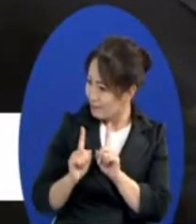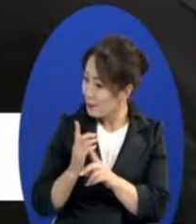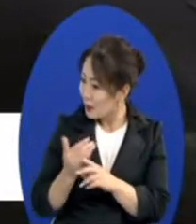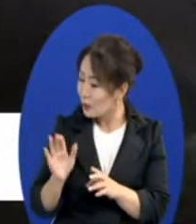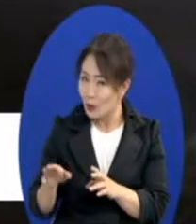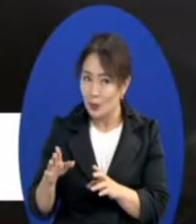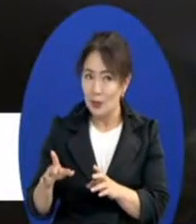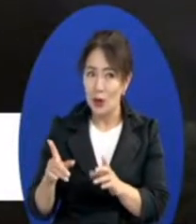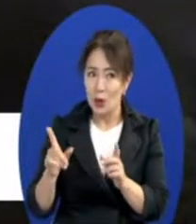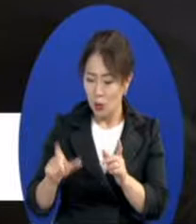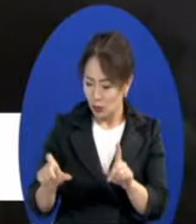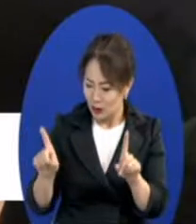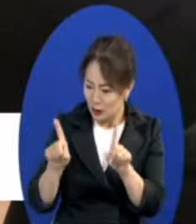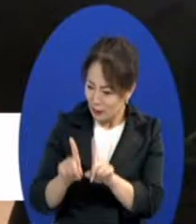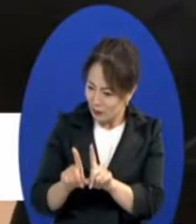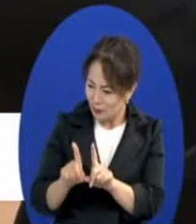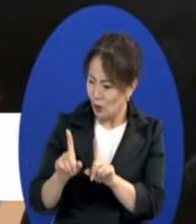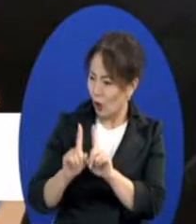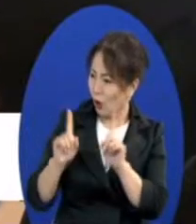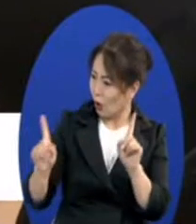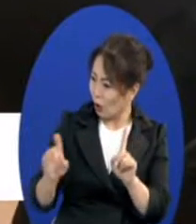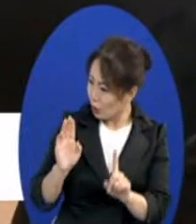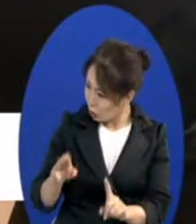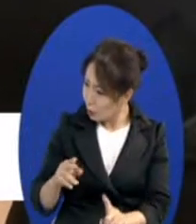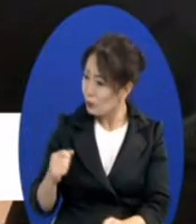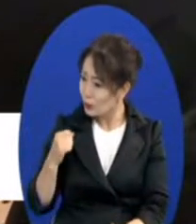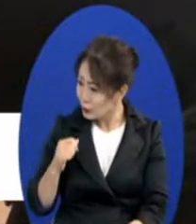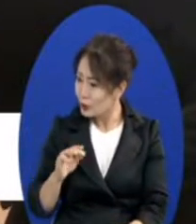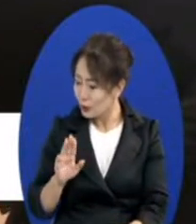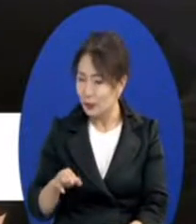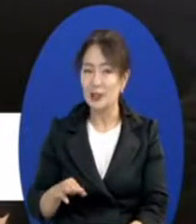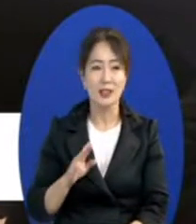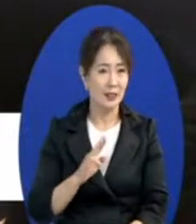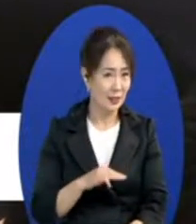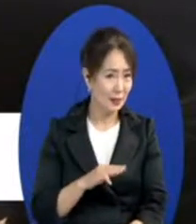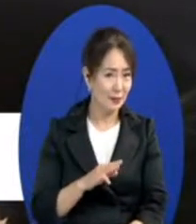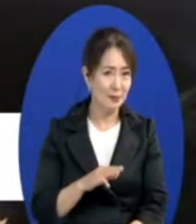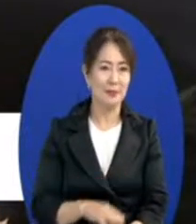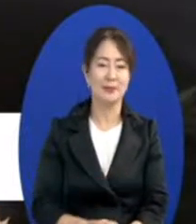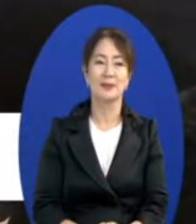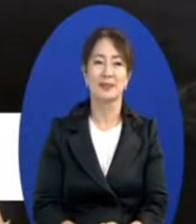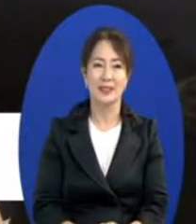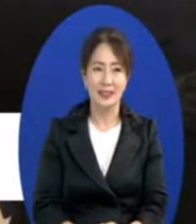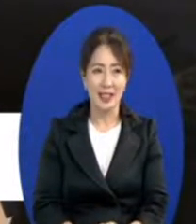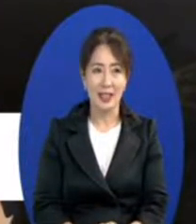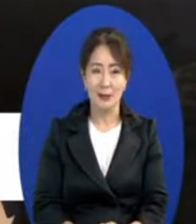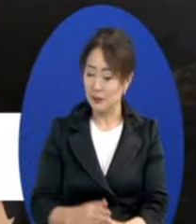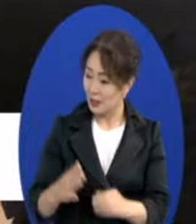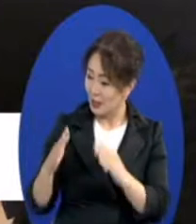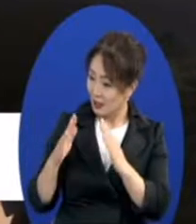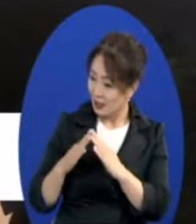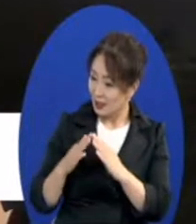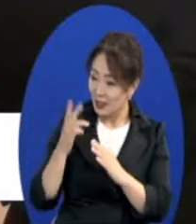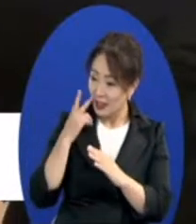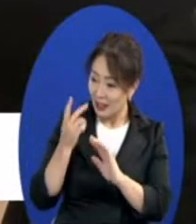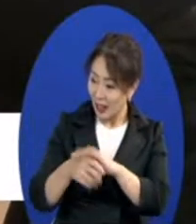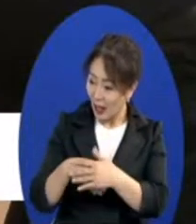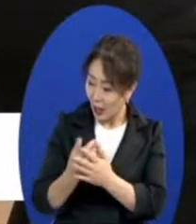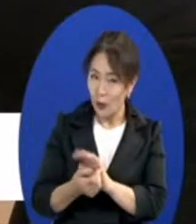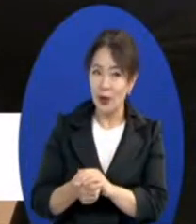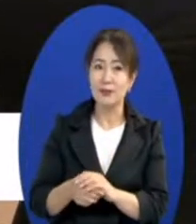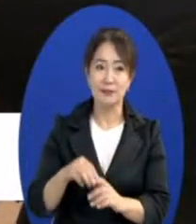хэрэгтэй тийм ээ. Аль болохоор одоо бие биенээсээ холхон байх гэж хэлж байгаа хэрэгтэй тийм ээ. Сайн байна. Гэртэ байнг гараа гож